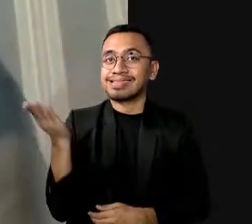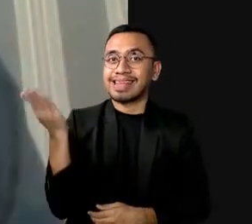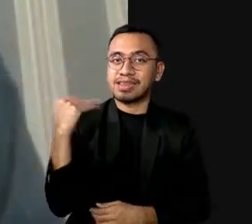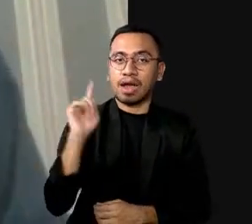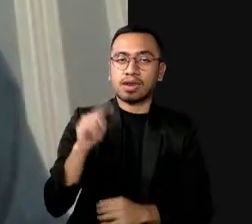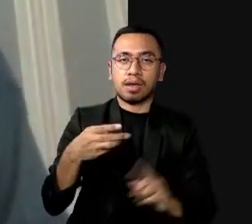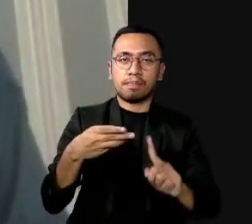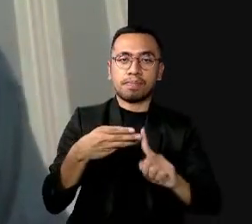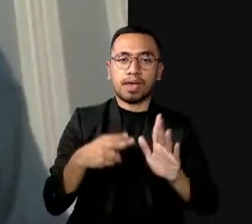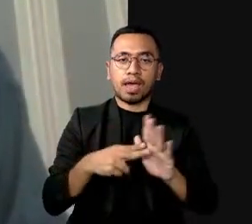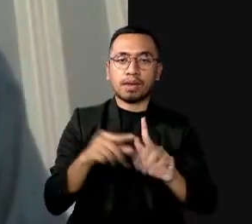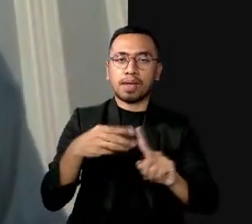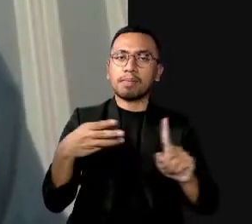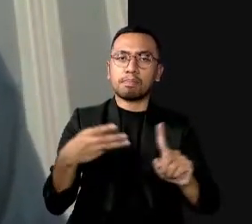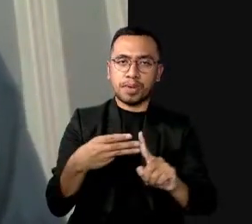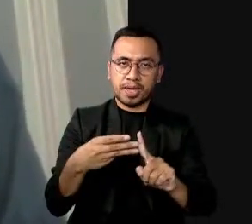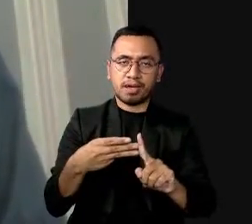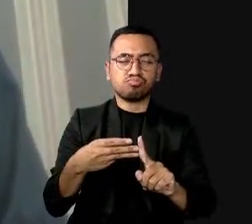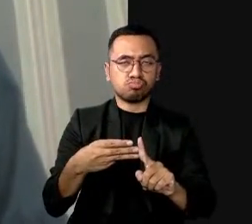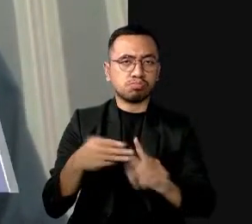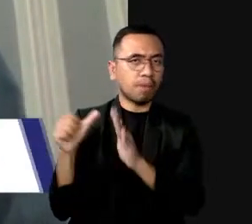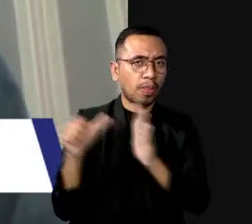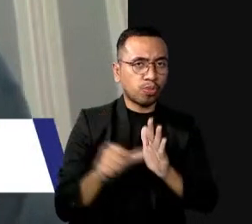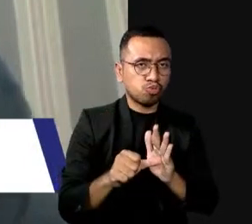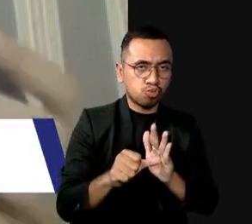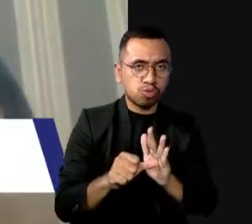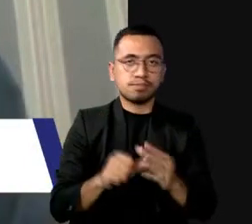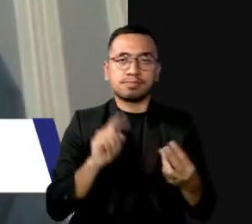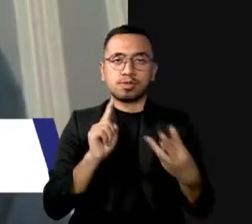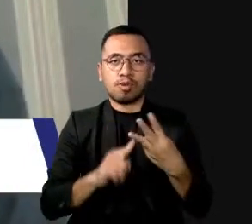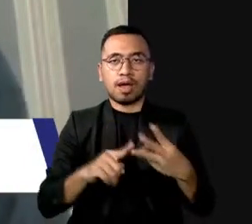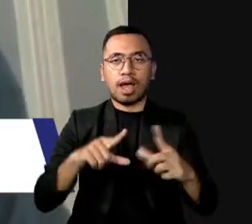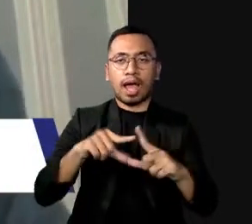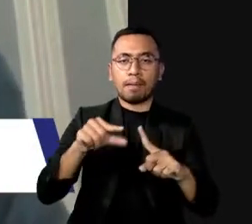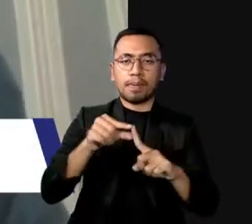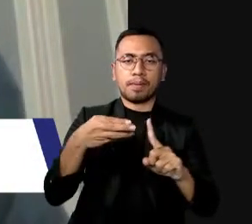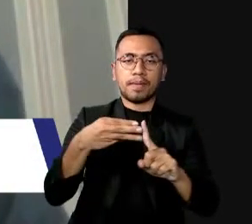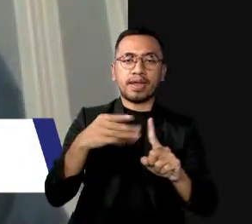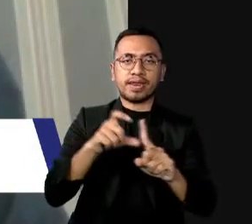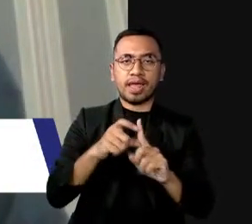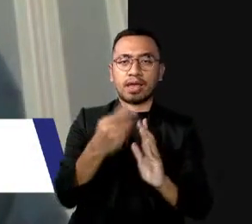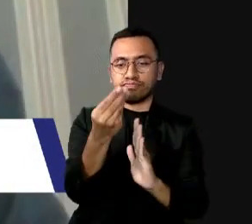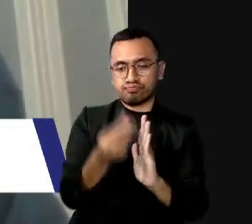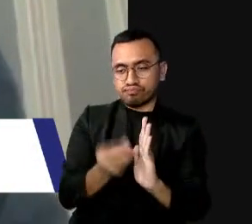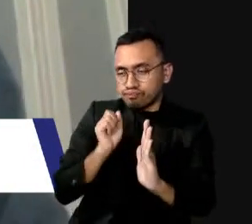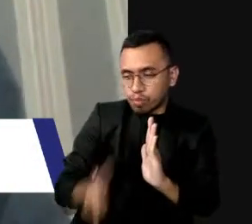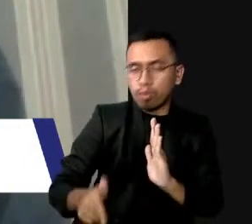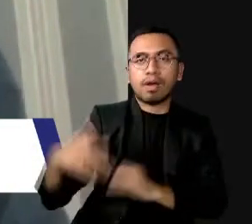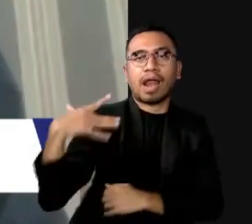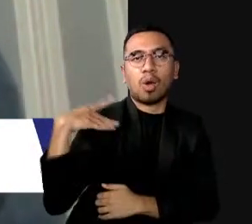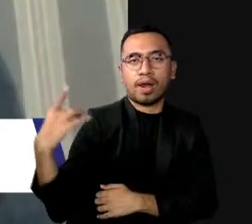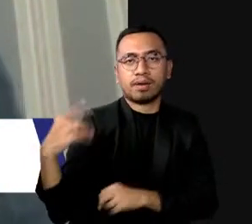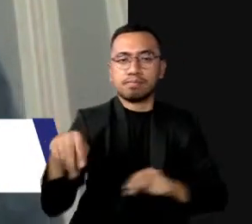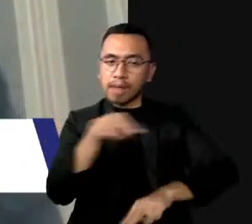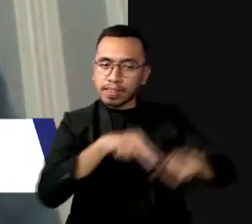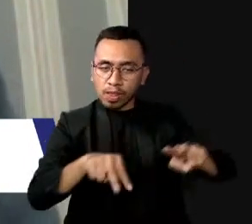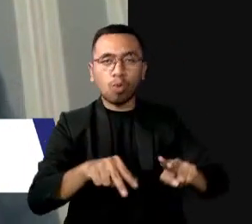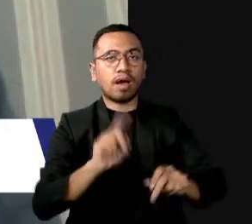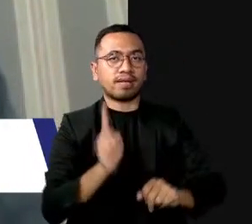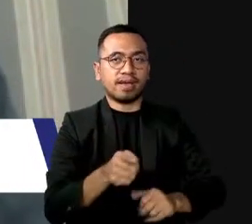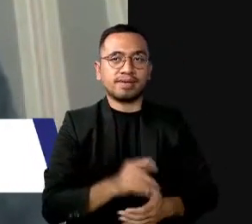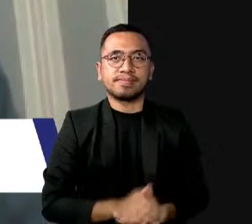kami dari APBD juga menghayal tenaga non ASN dalam ini relawan demikian pula ya di Puskesmas